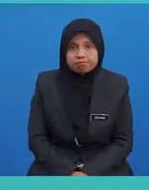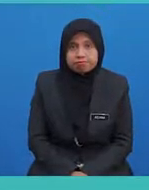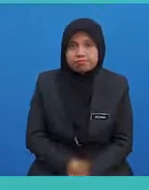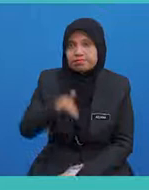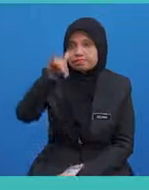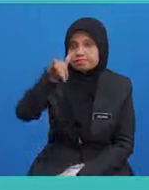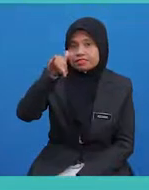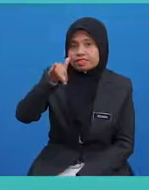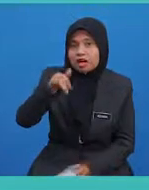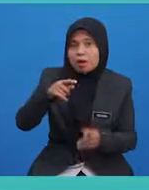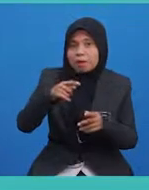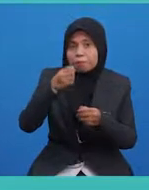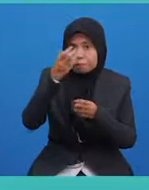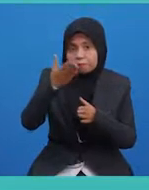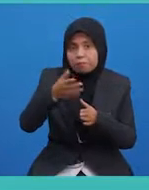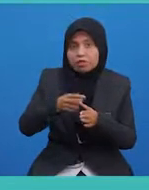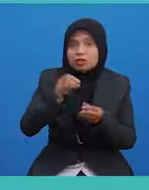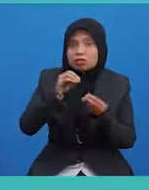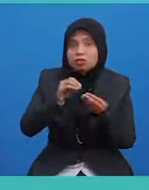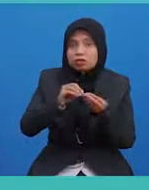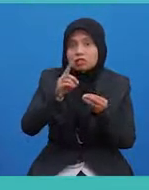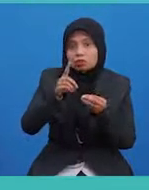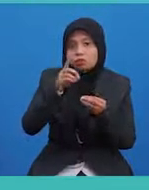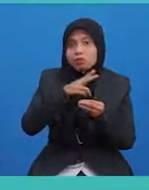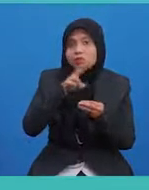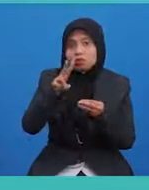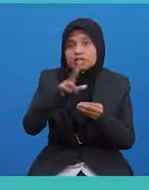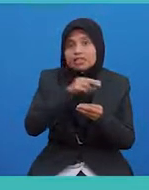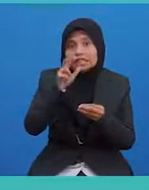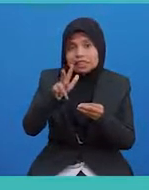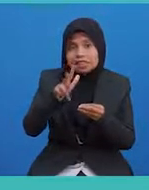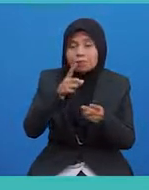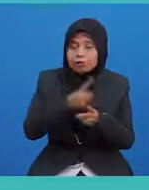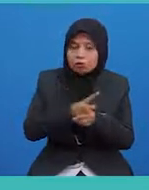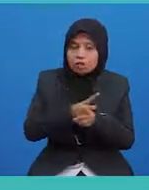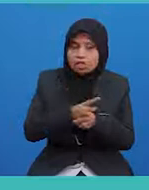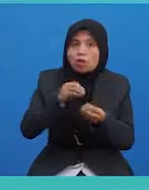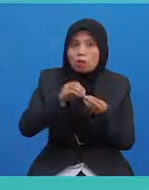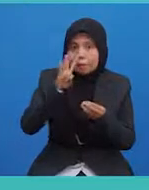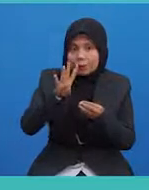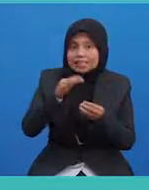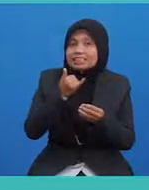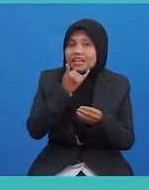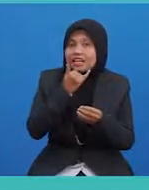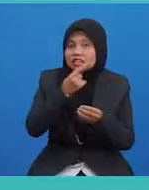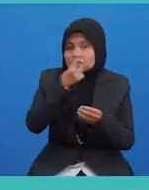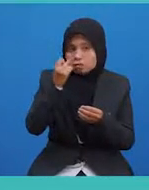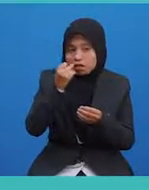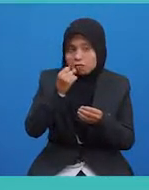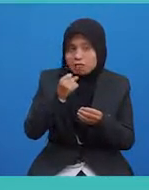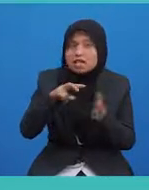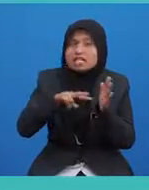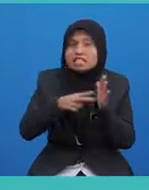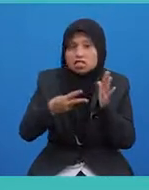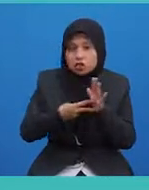Ya, penyataan 1, 2 dan 3 betul. Penyataan yang keempat salah kerana sayur bendi